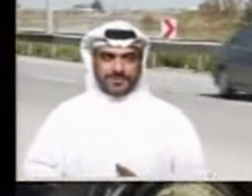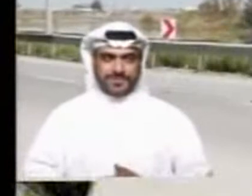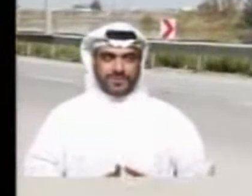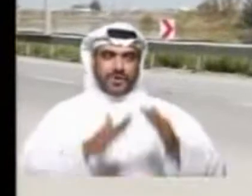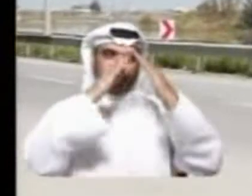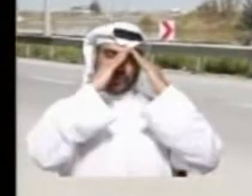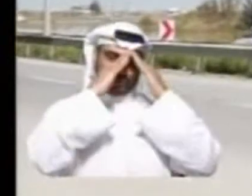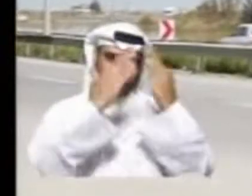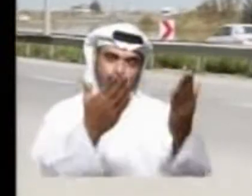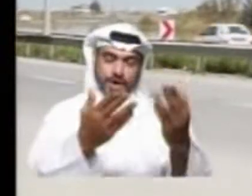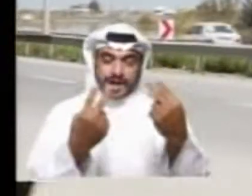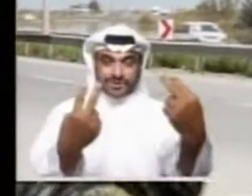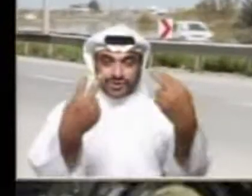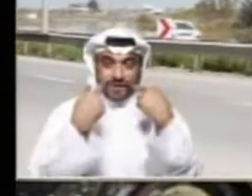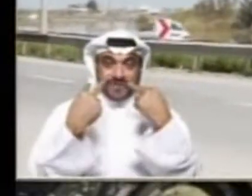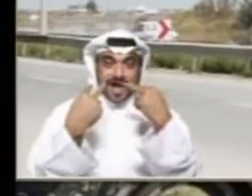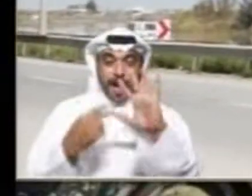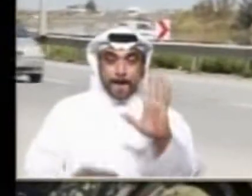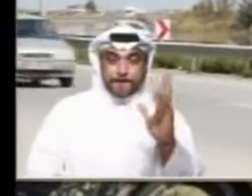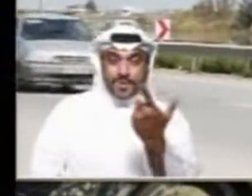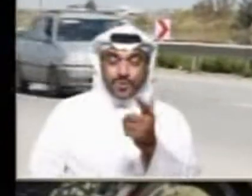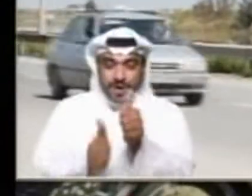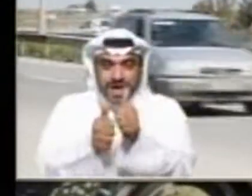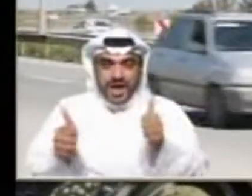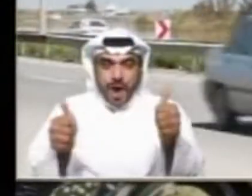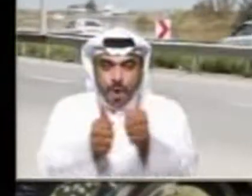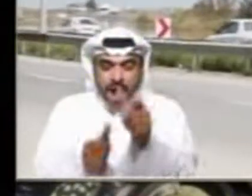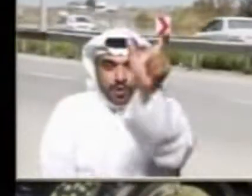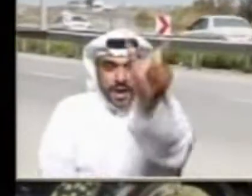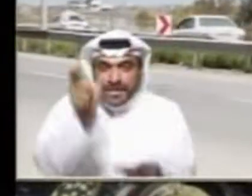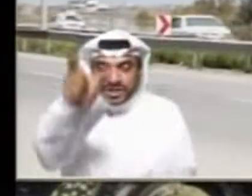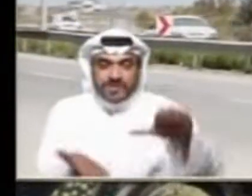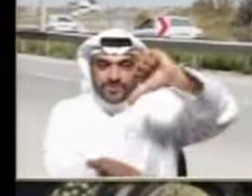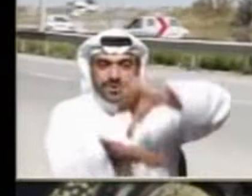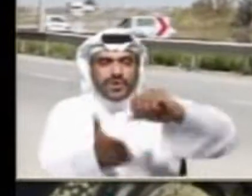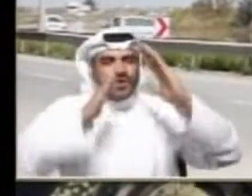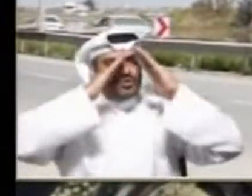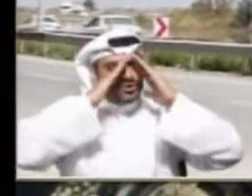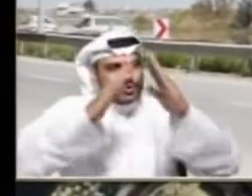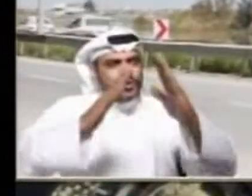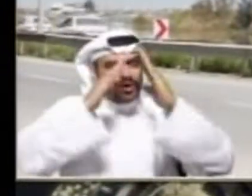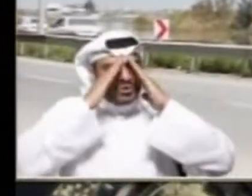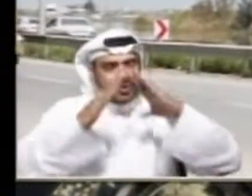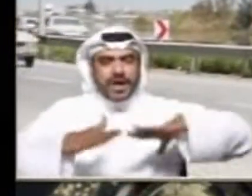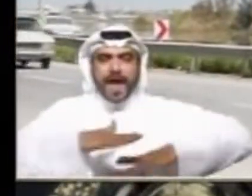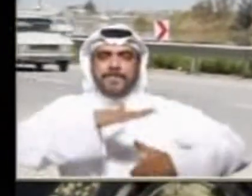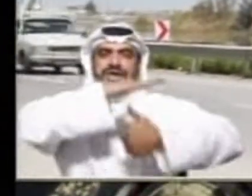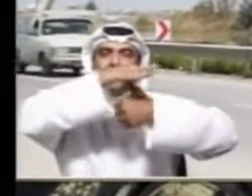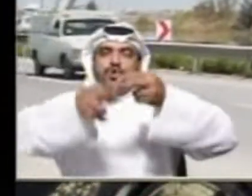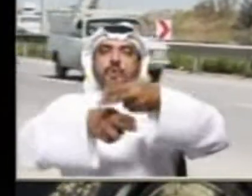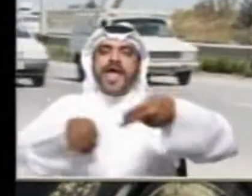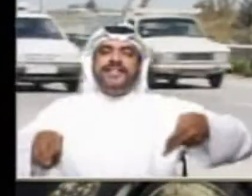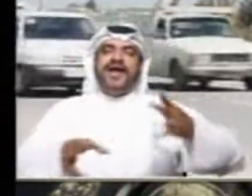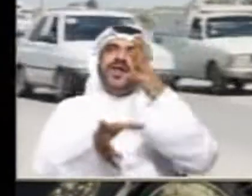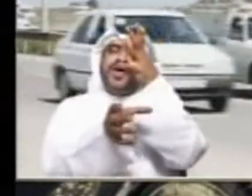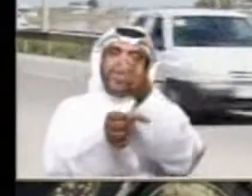الامتنان الذي لاحظناه ولمسناه من قبل العوائل والأفراد التي قدمت شكرها إلى حضرة صاحب السمو أمير البلاد حفظه